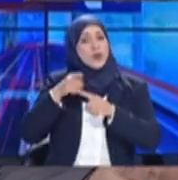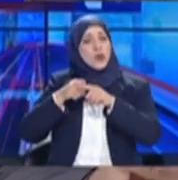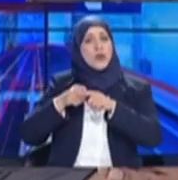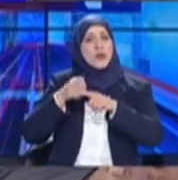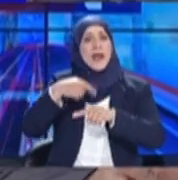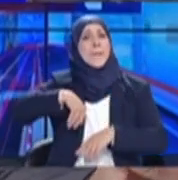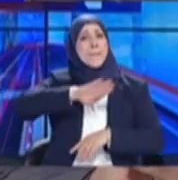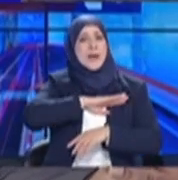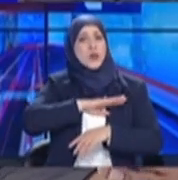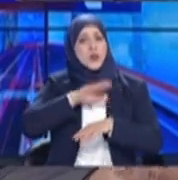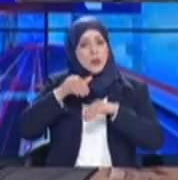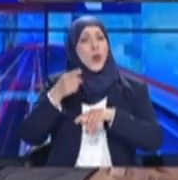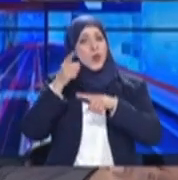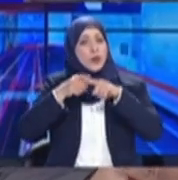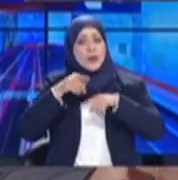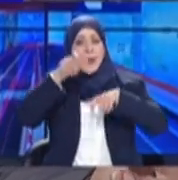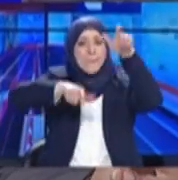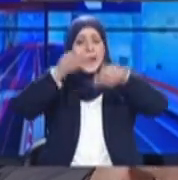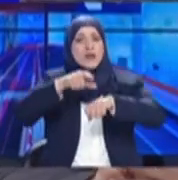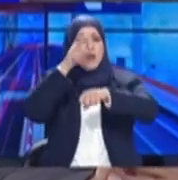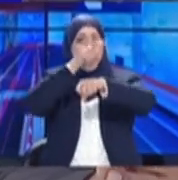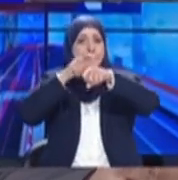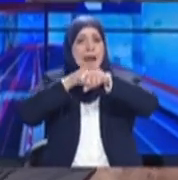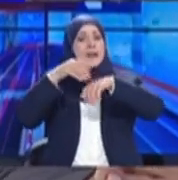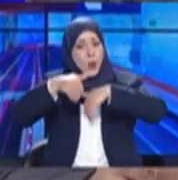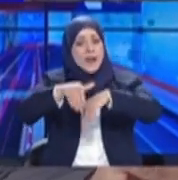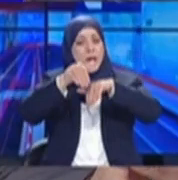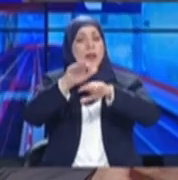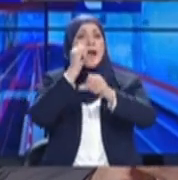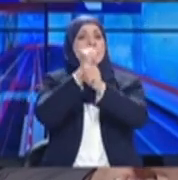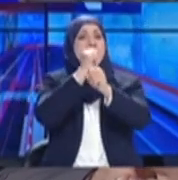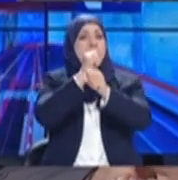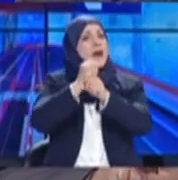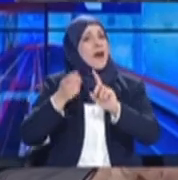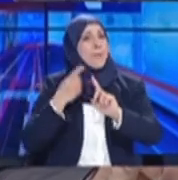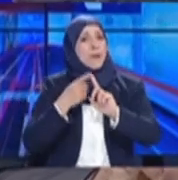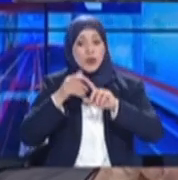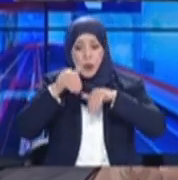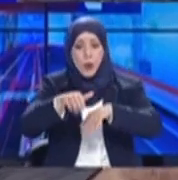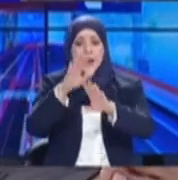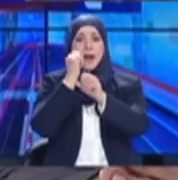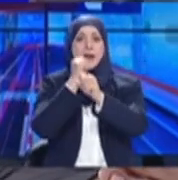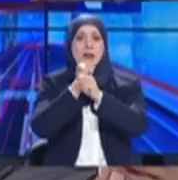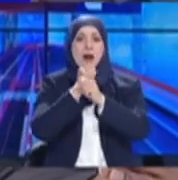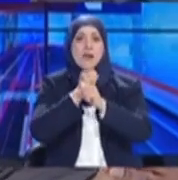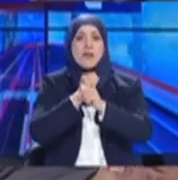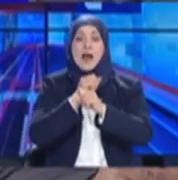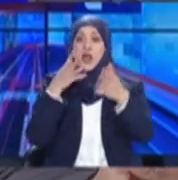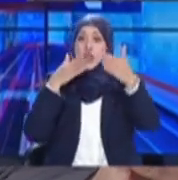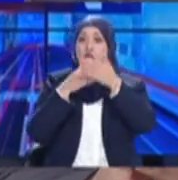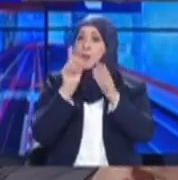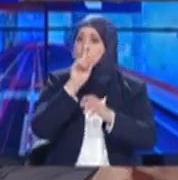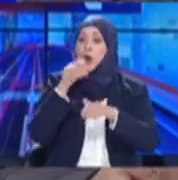الى انهم يواصلوا عملهم نعرف حتى في ظروف على يواصلوا عملهم تحملوا مسؤولياتهم في اه التصدي